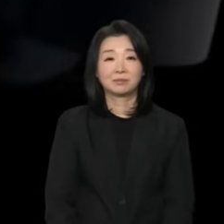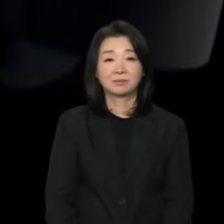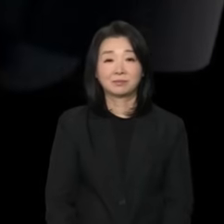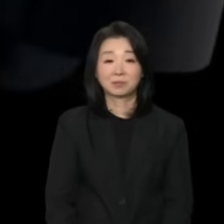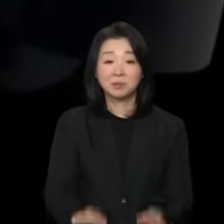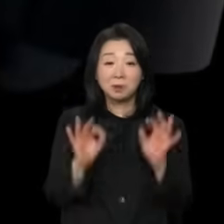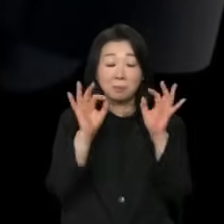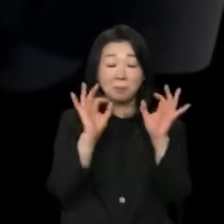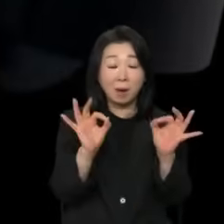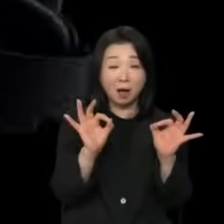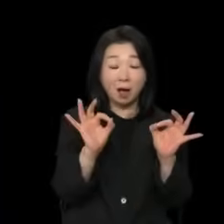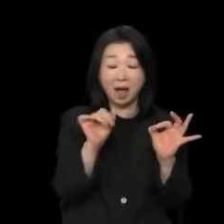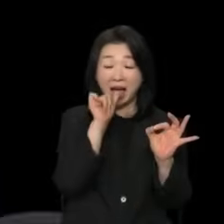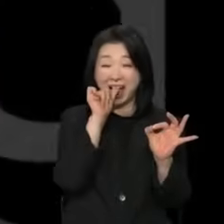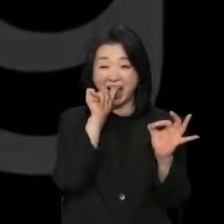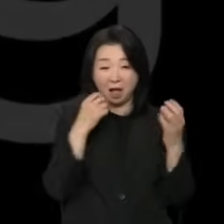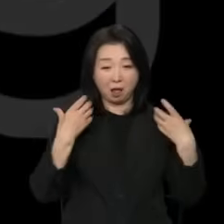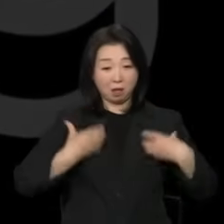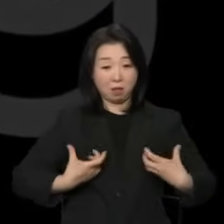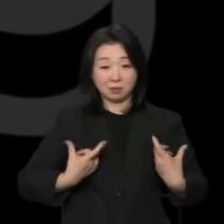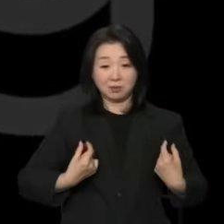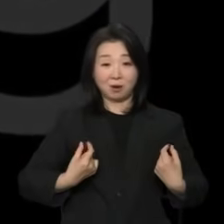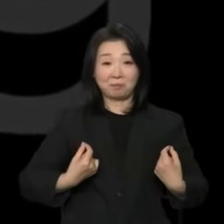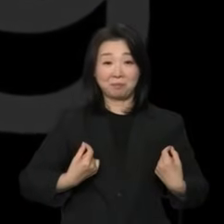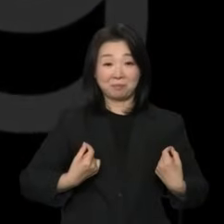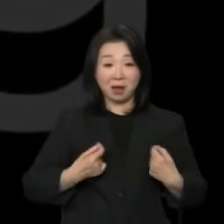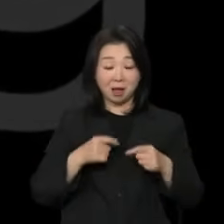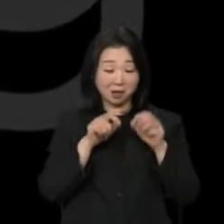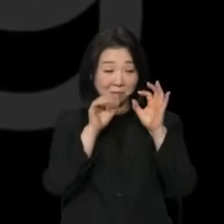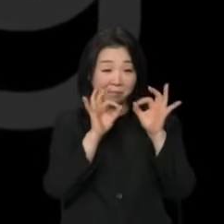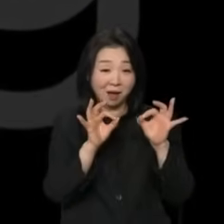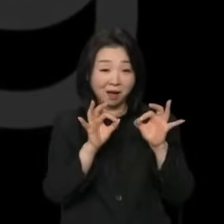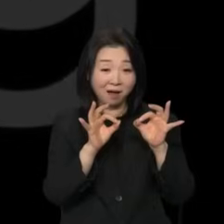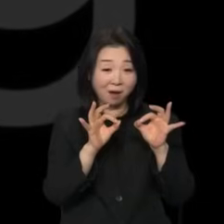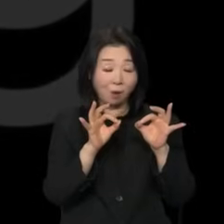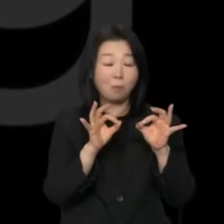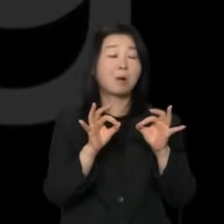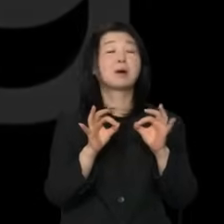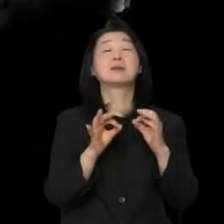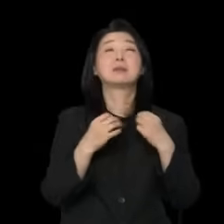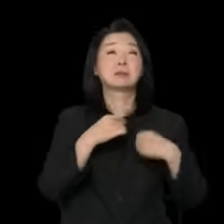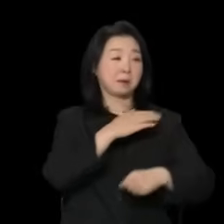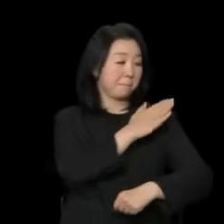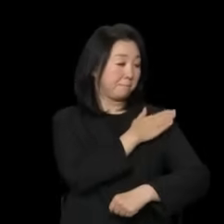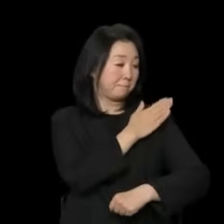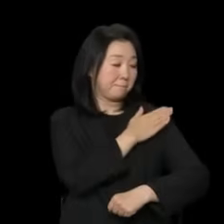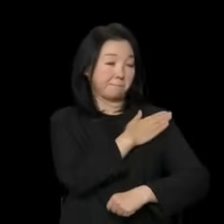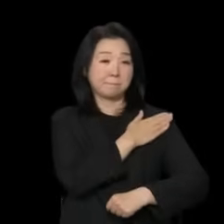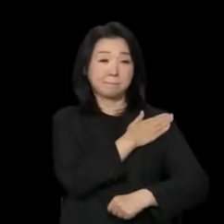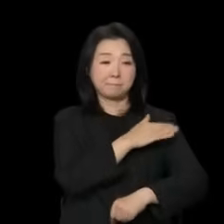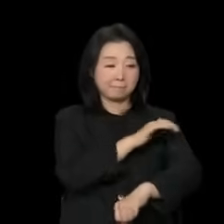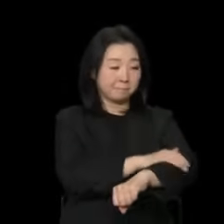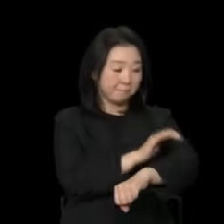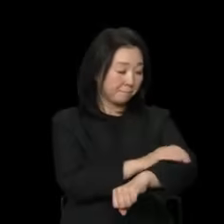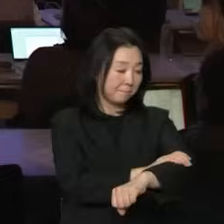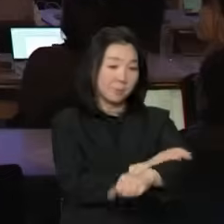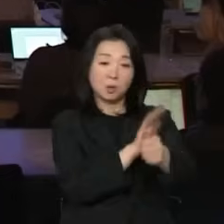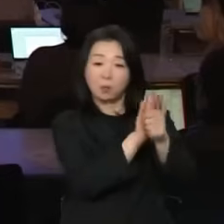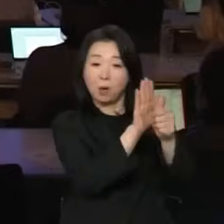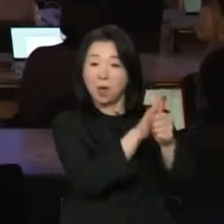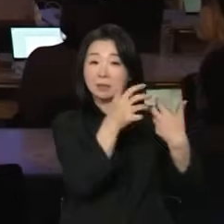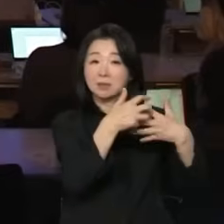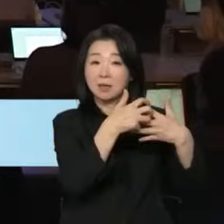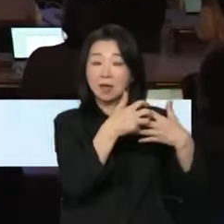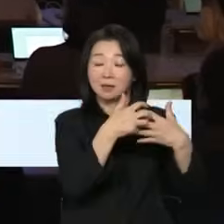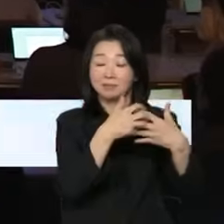언뜻 보기엔 갑옷처럼 생긴 이 조끼. 자세히 보면 팔과 어깨를 지지해주는 장치가 연결돼 있습니다.